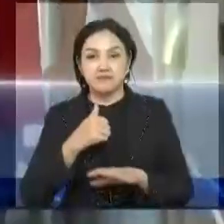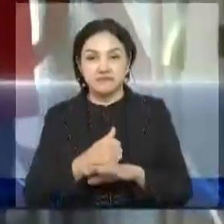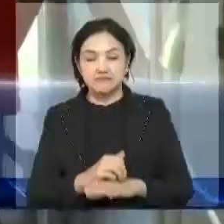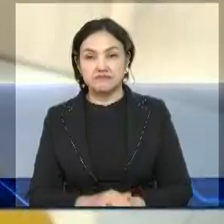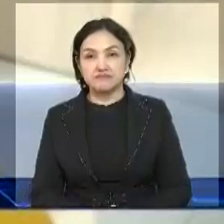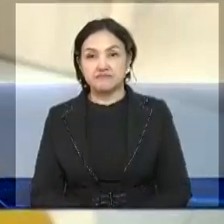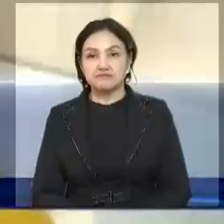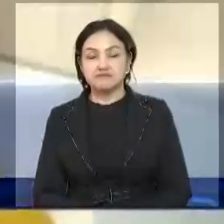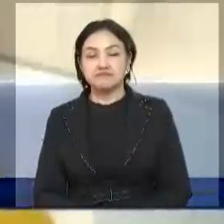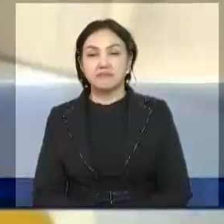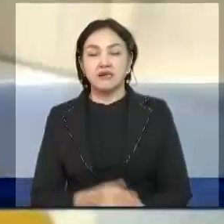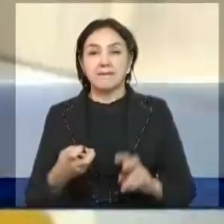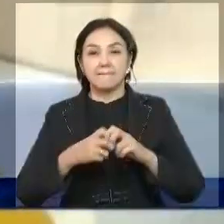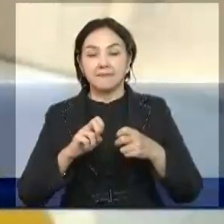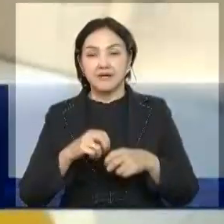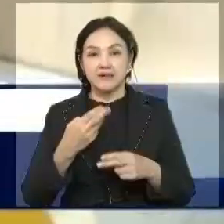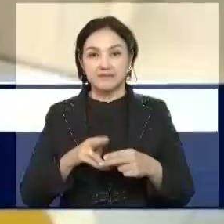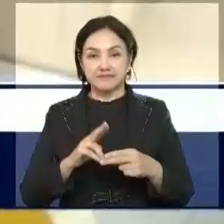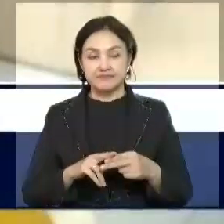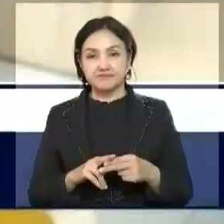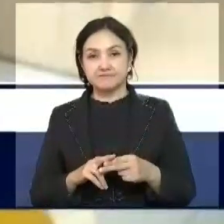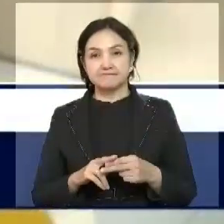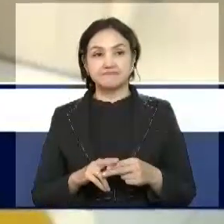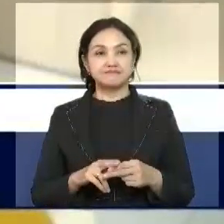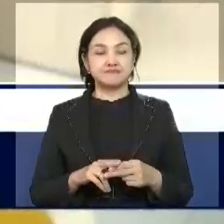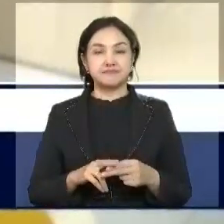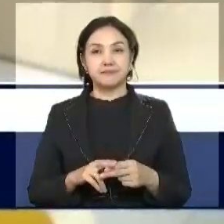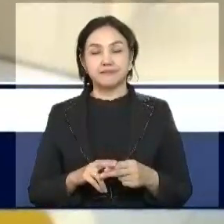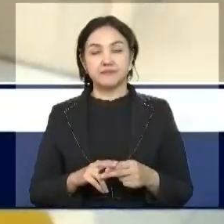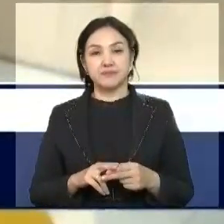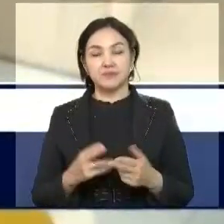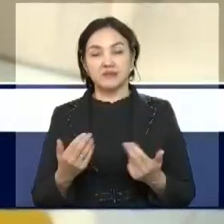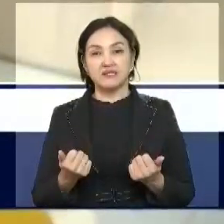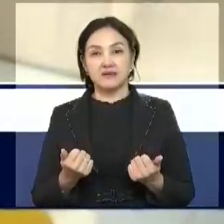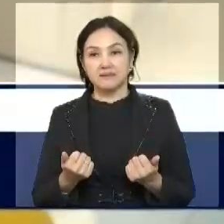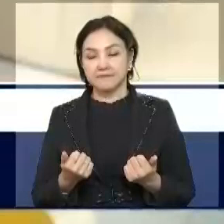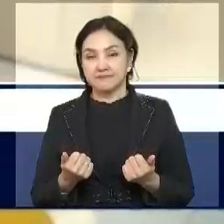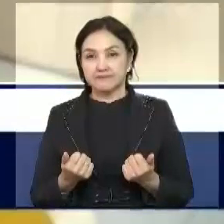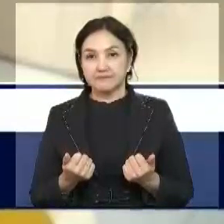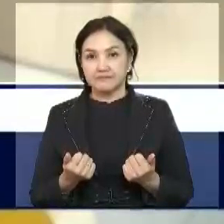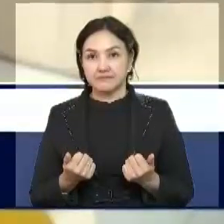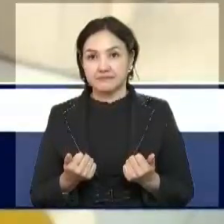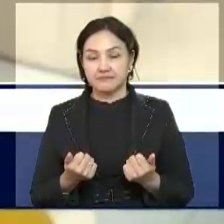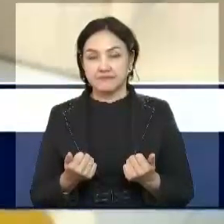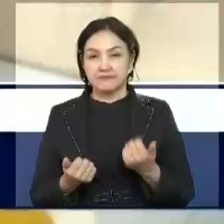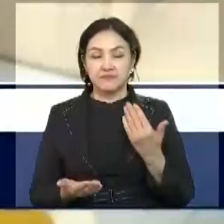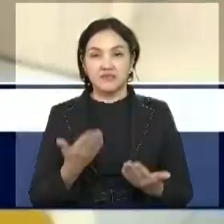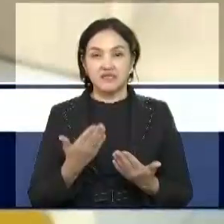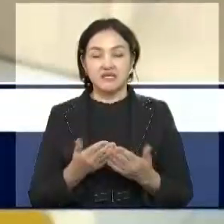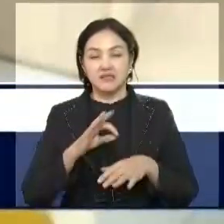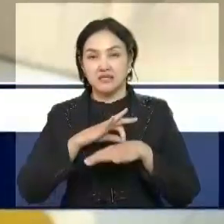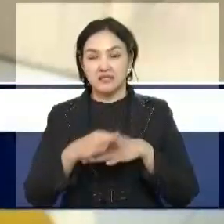стоматологи основная проблема Проблема это конечно если из